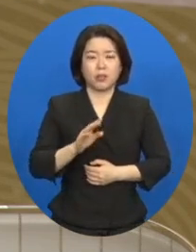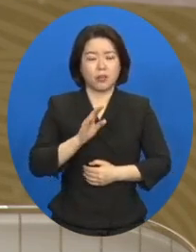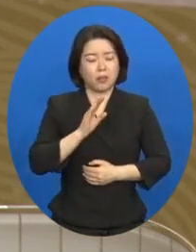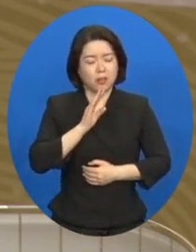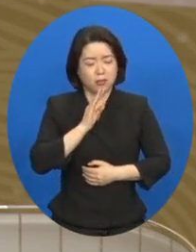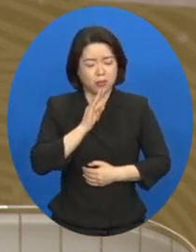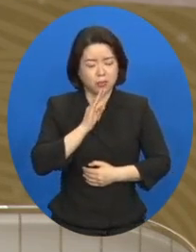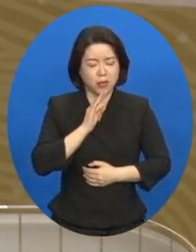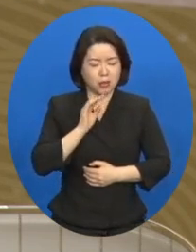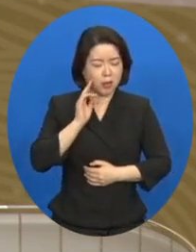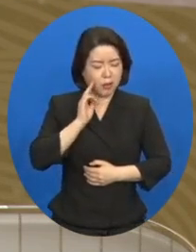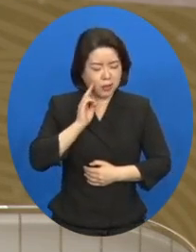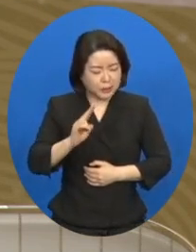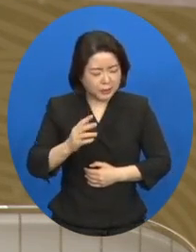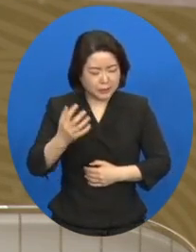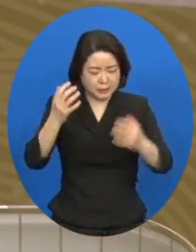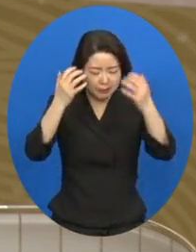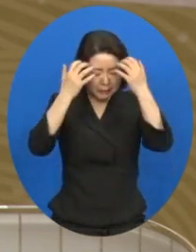없는 고통이에요.